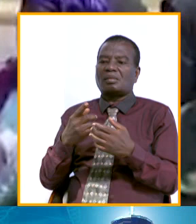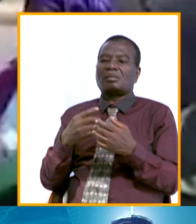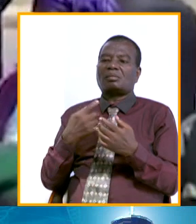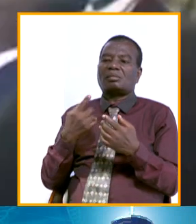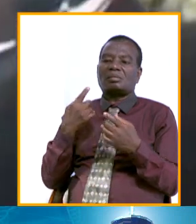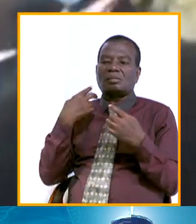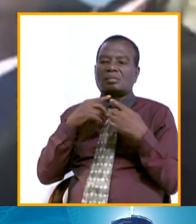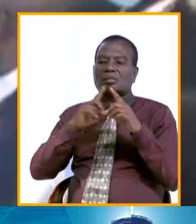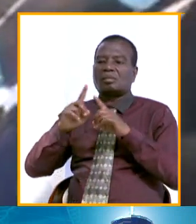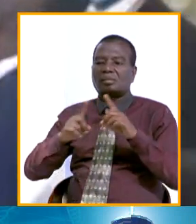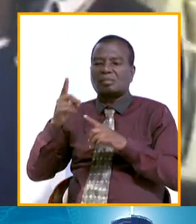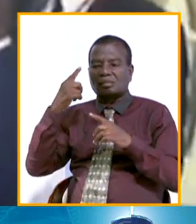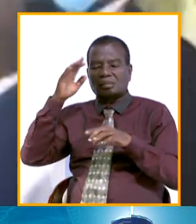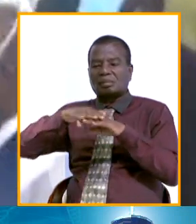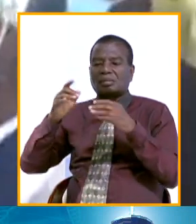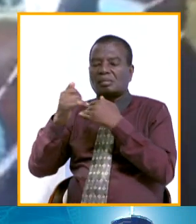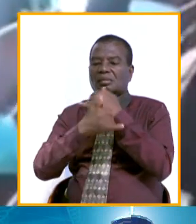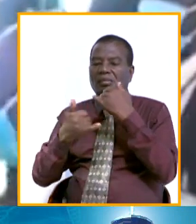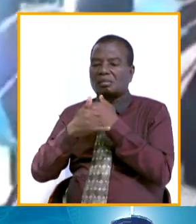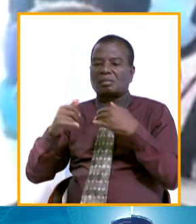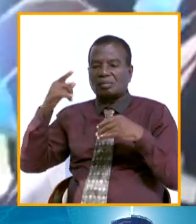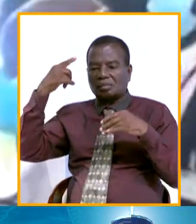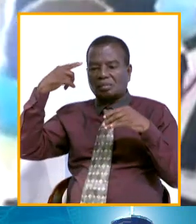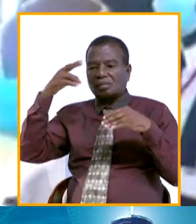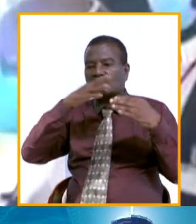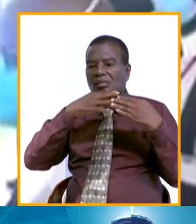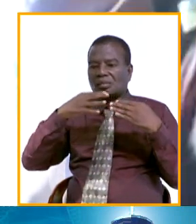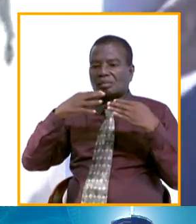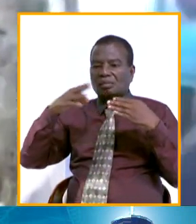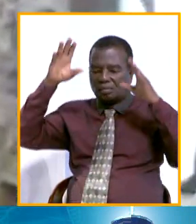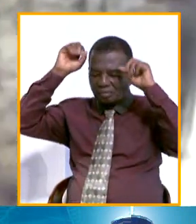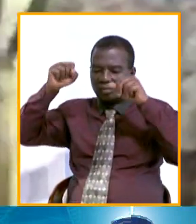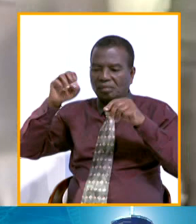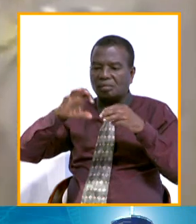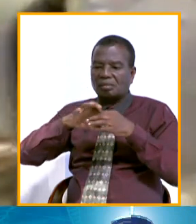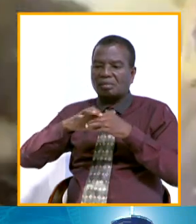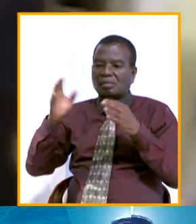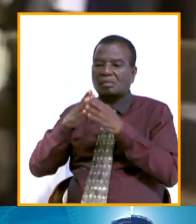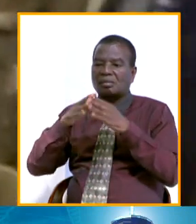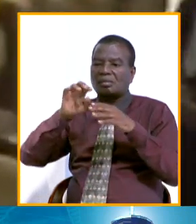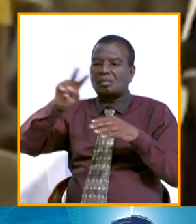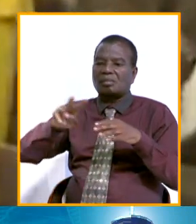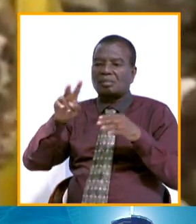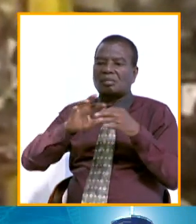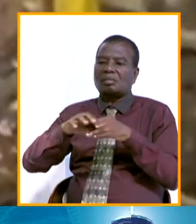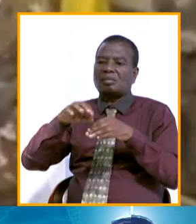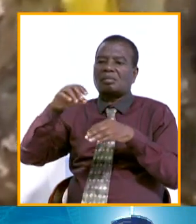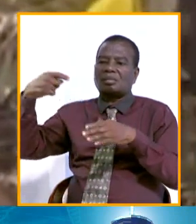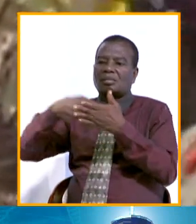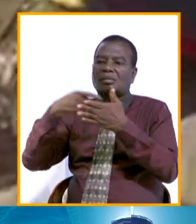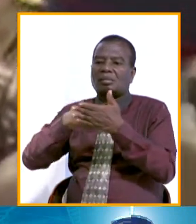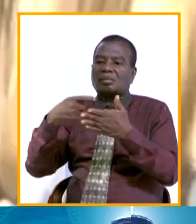leurs lourdes conséquences sur le pays. Les chefs d'État de la CEDEAO se réunissent ce vendredi 25 mars à Accra, au Ghana, pour un